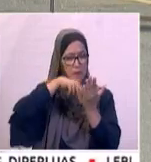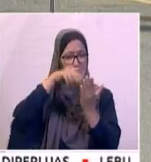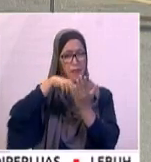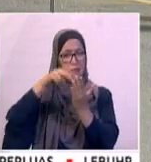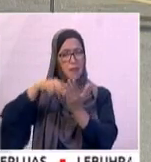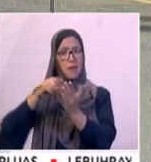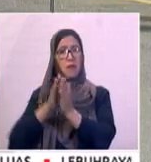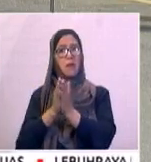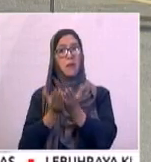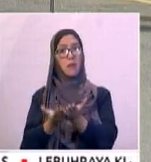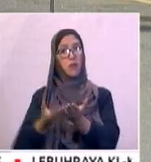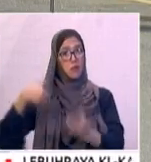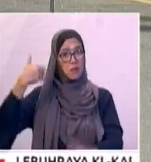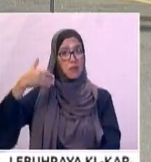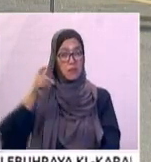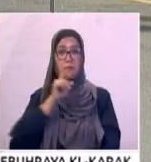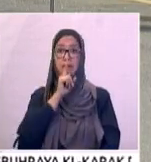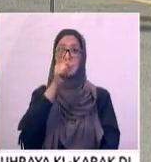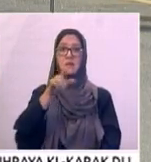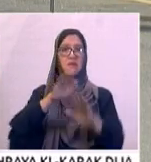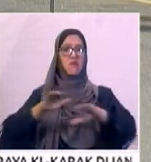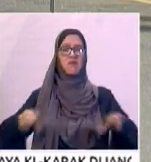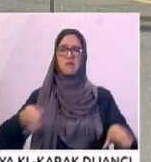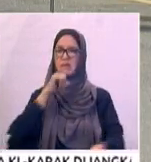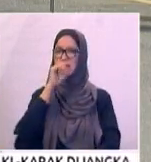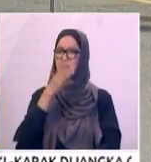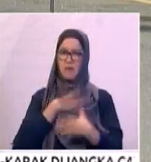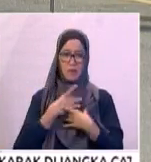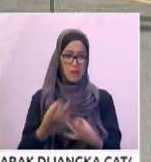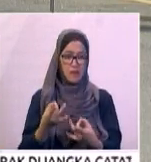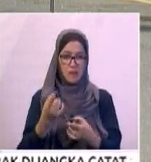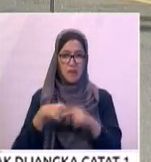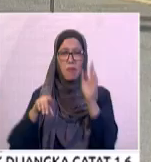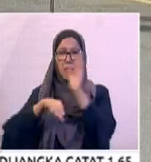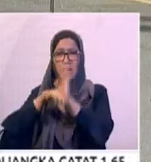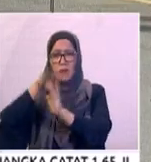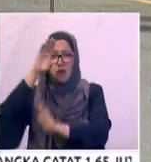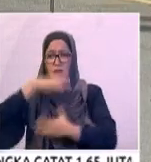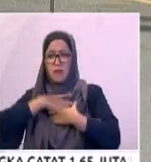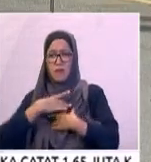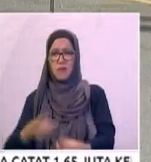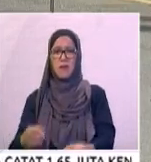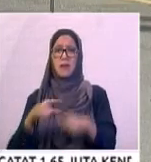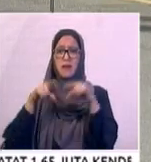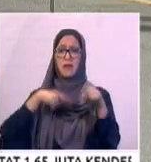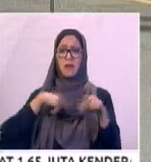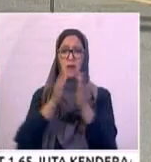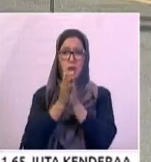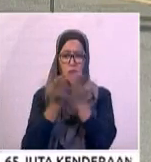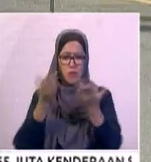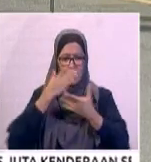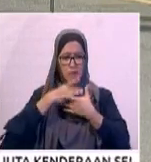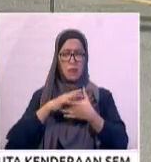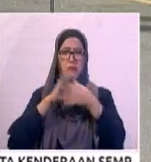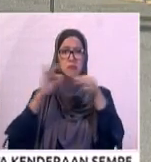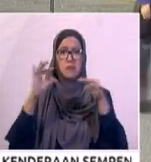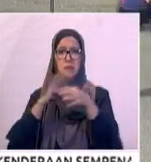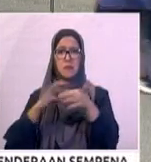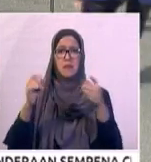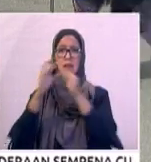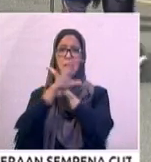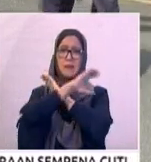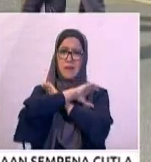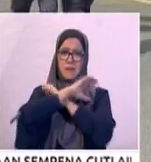anak-anak murid kita tak berapa berminat. Dia lebih suka kepada pembacaan novel yang kisah cinta dan sebagainya, kisah remaja